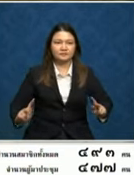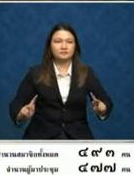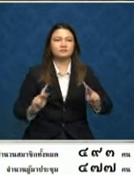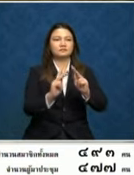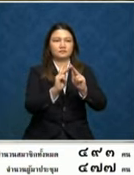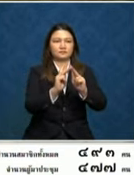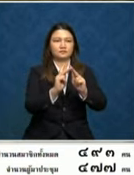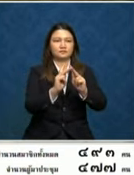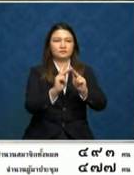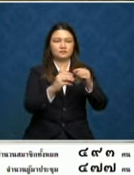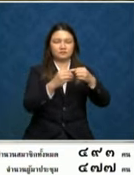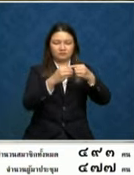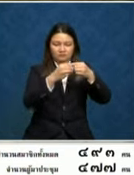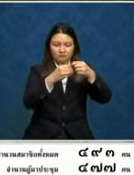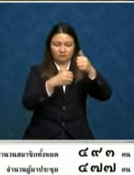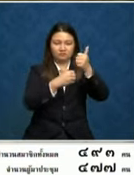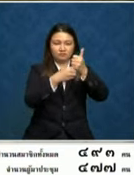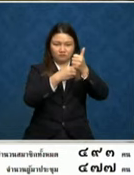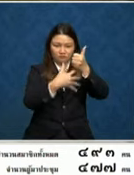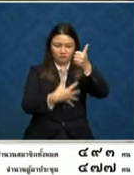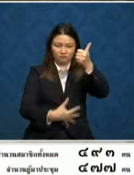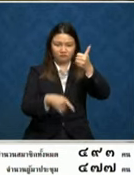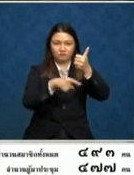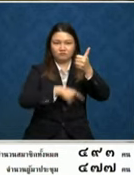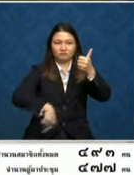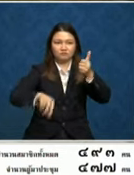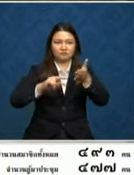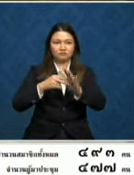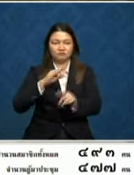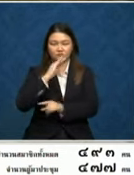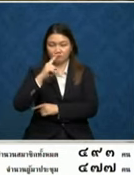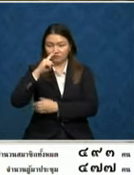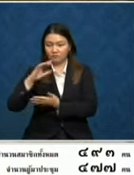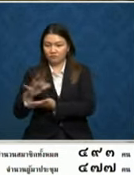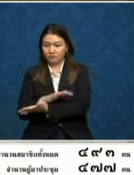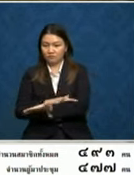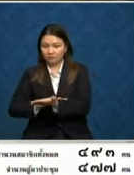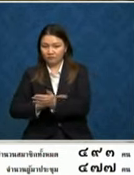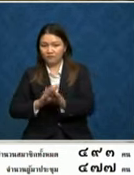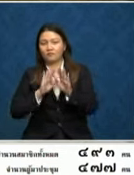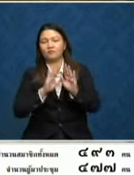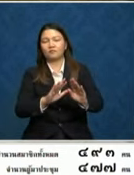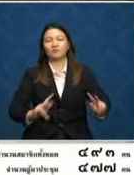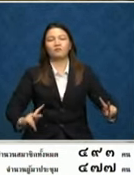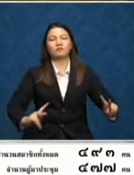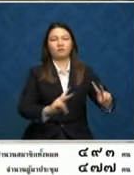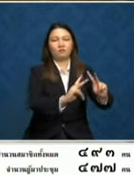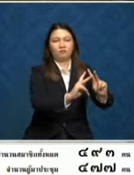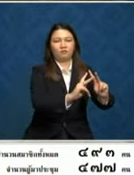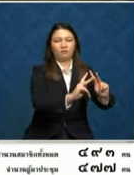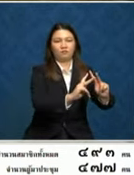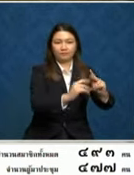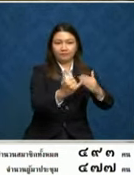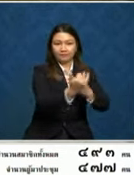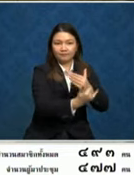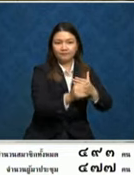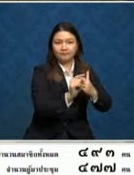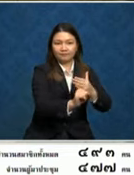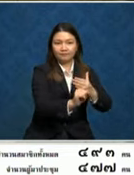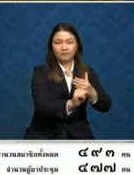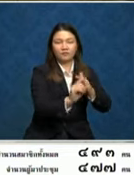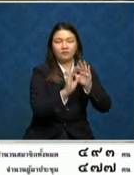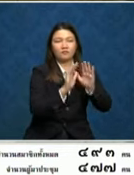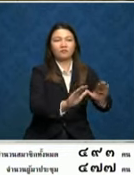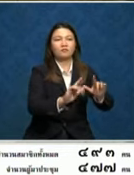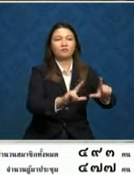ครับหน้าตาของประเทศไทยอยู่ที่กระทรวงนี้กระทรวงนี้ตีก